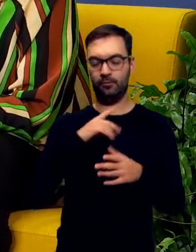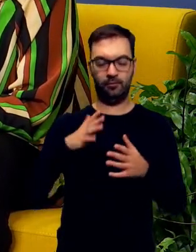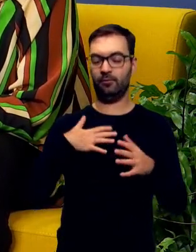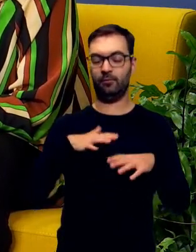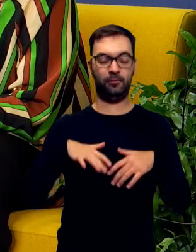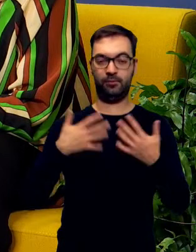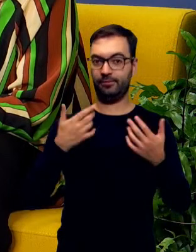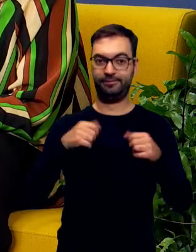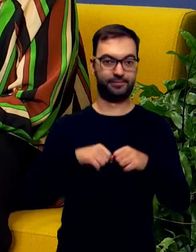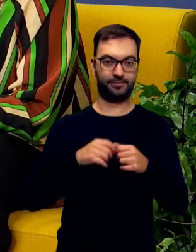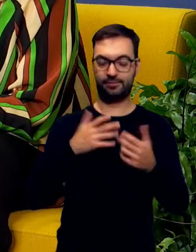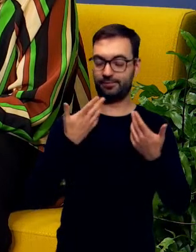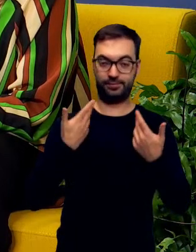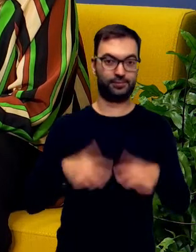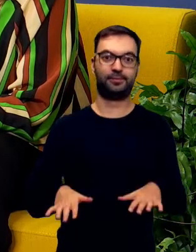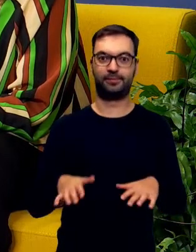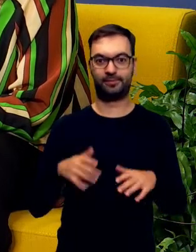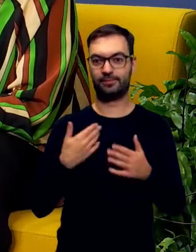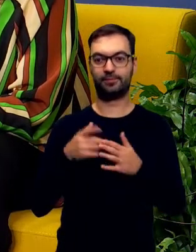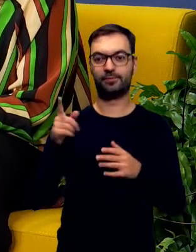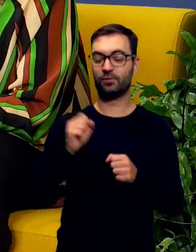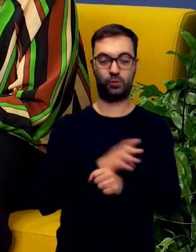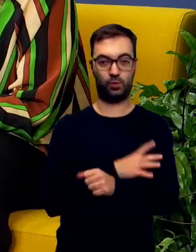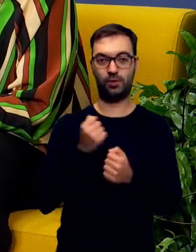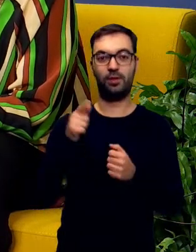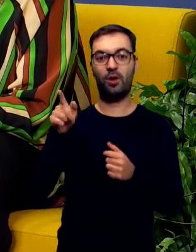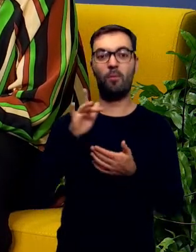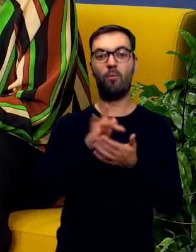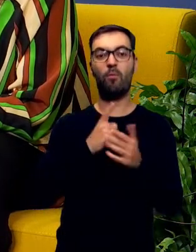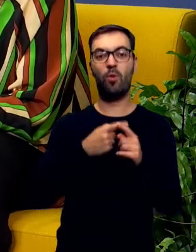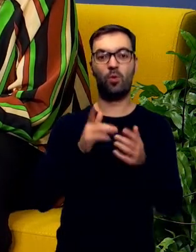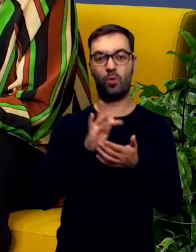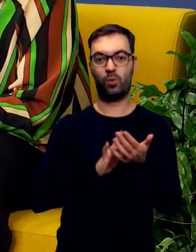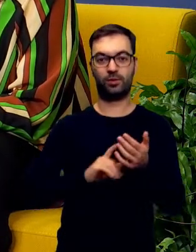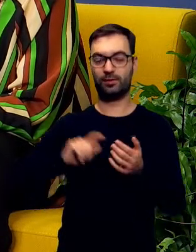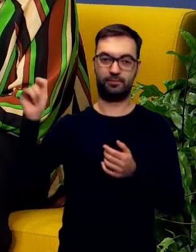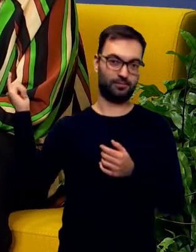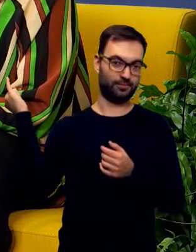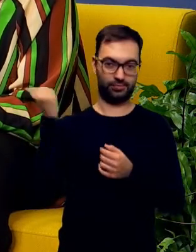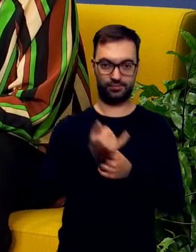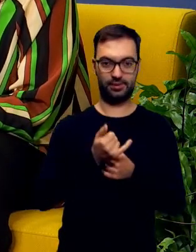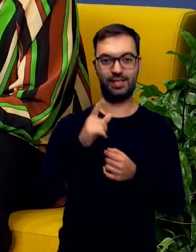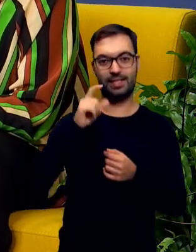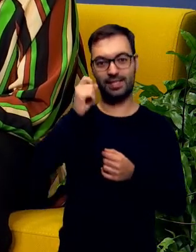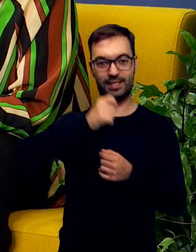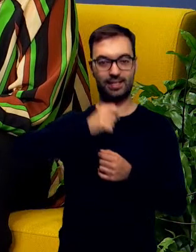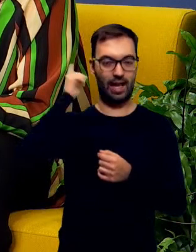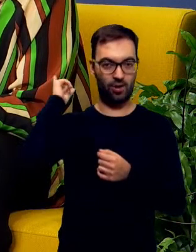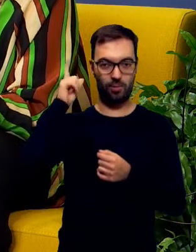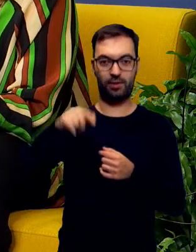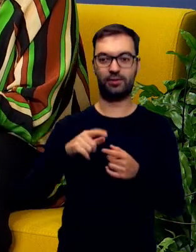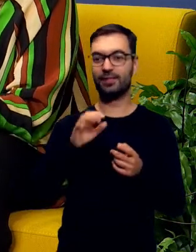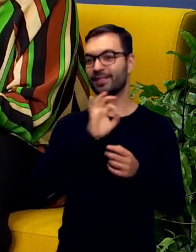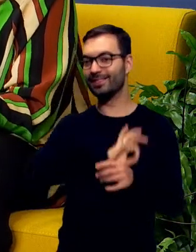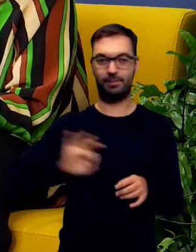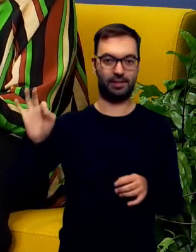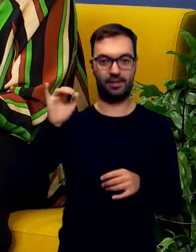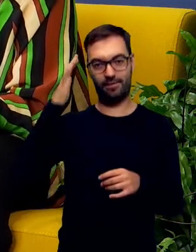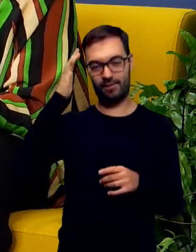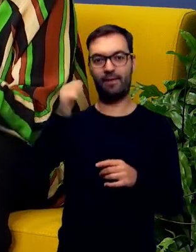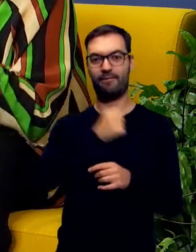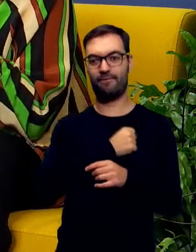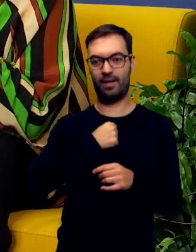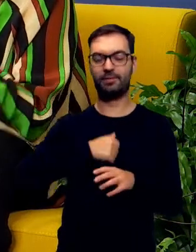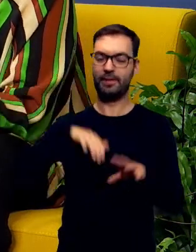i wzruszył na tym spotkaniu, ponieważ on z tego Pułtuska przyjechał do Zakopanego na spotkanie promocyjne. Specjalnie wiedział, że